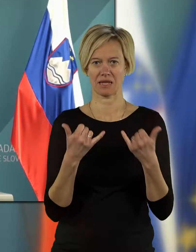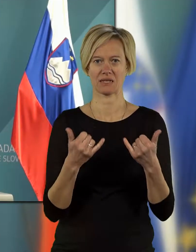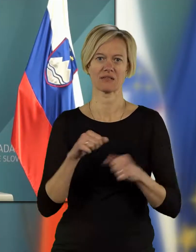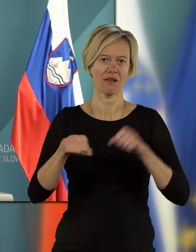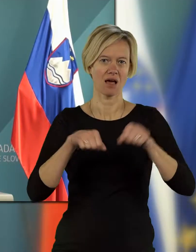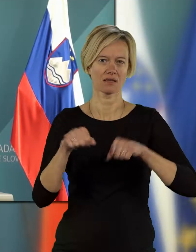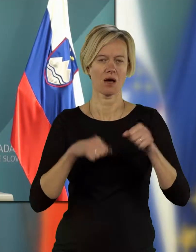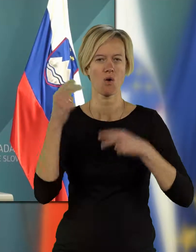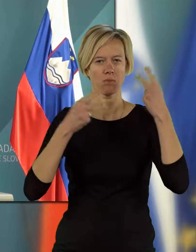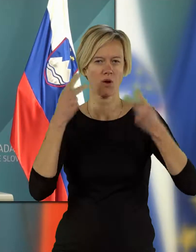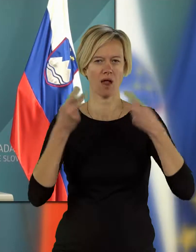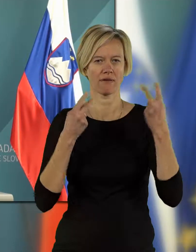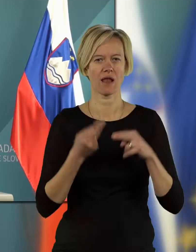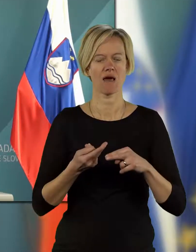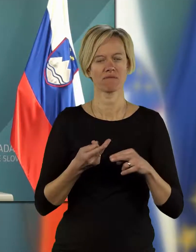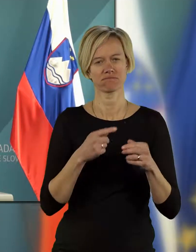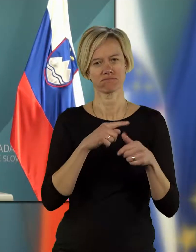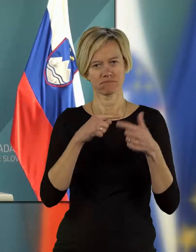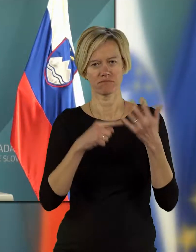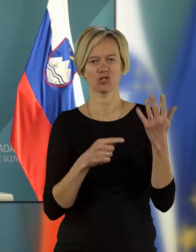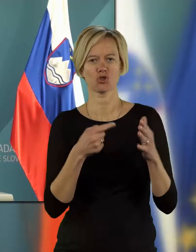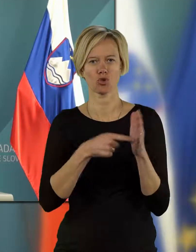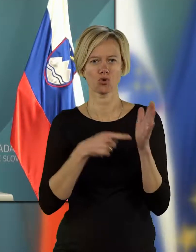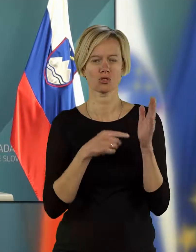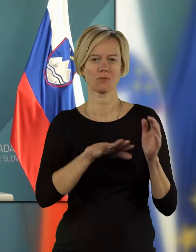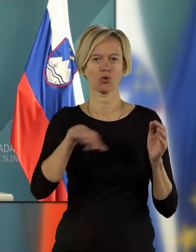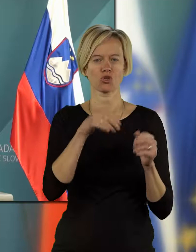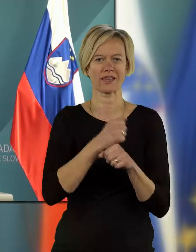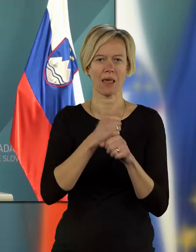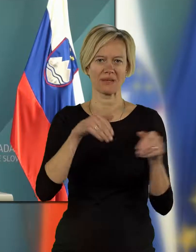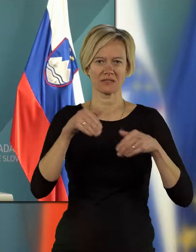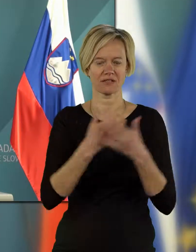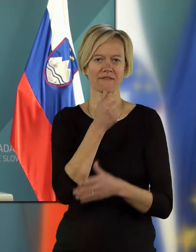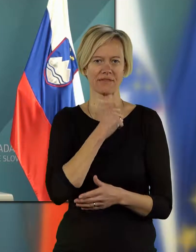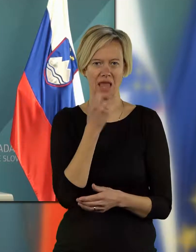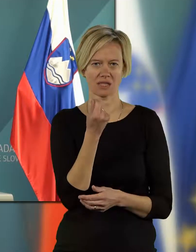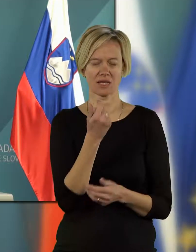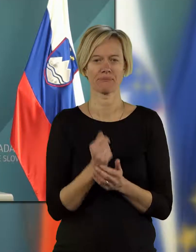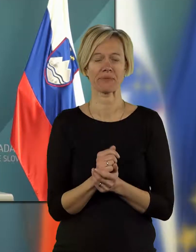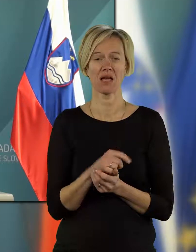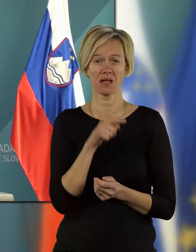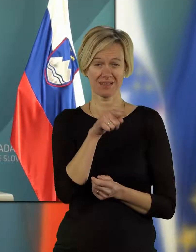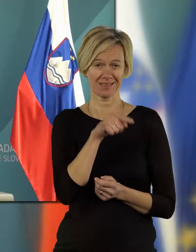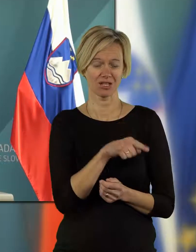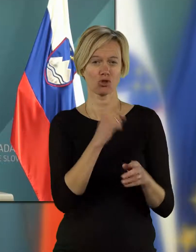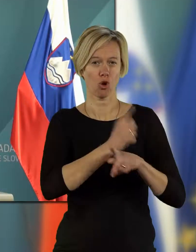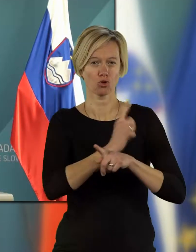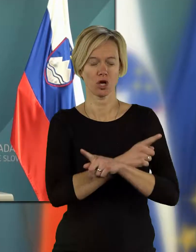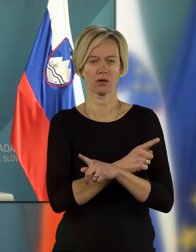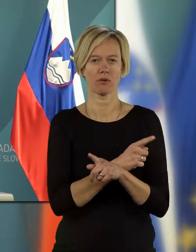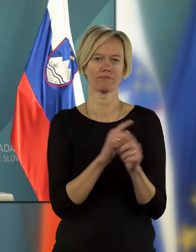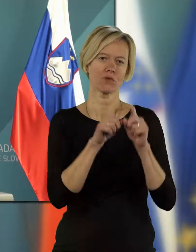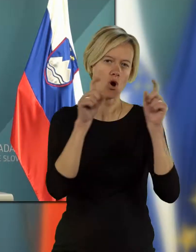Danes je vlada obravnavala vrsto točk z področja dela Ministrstva za finance, ki določajo